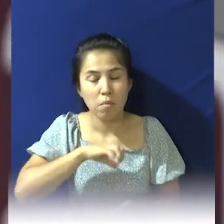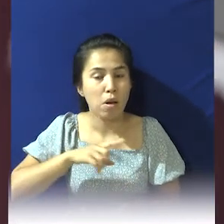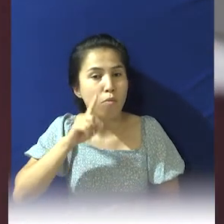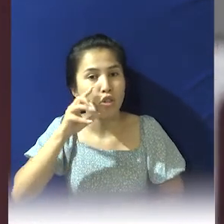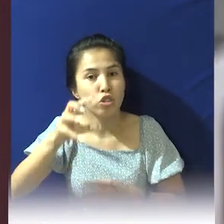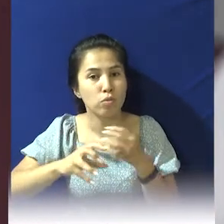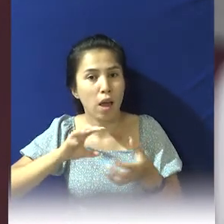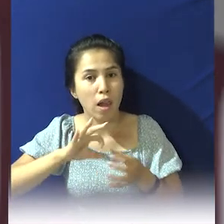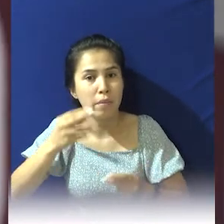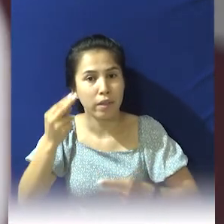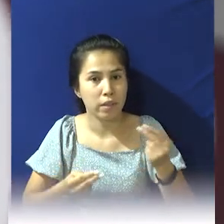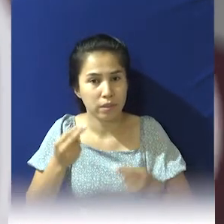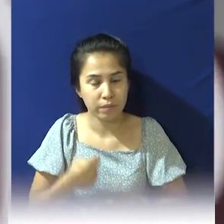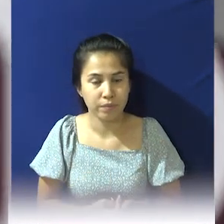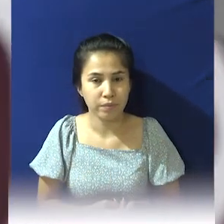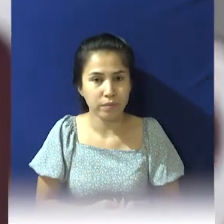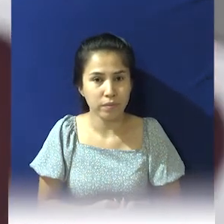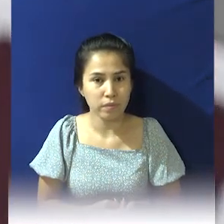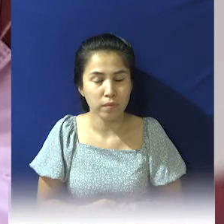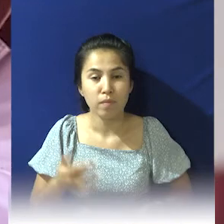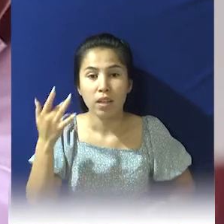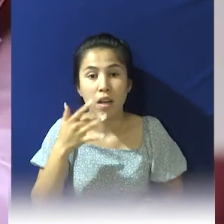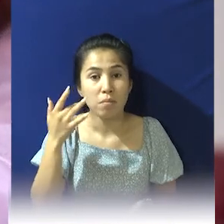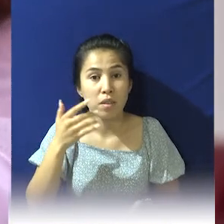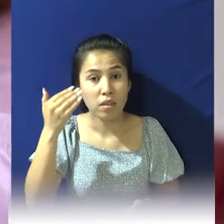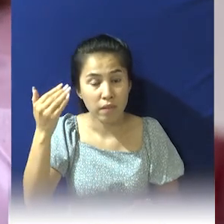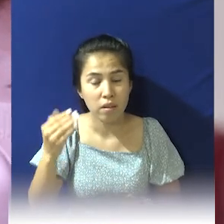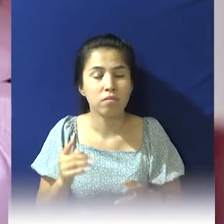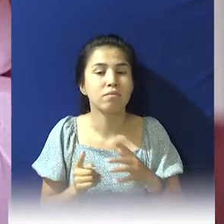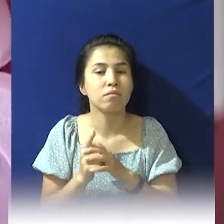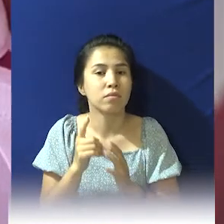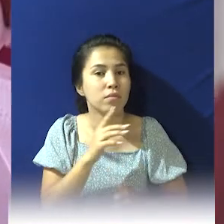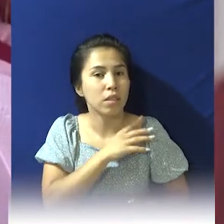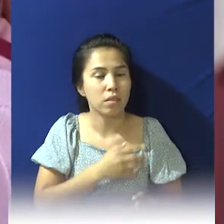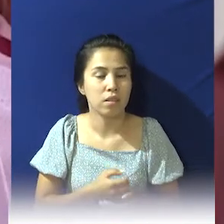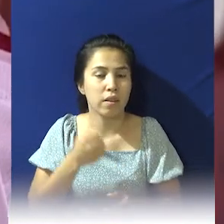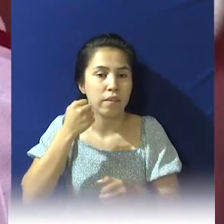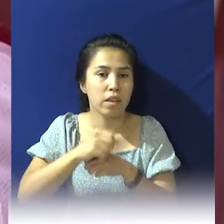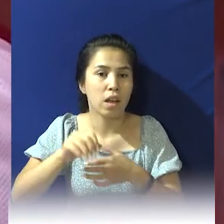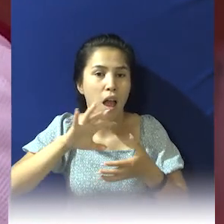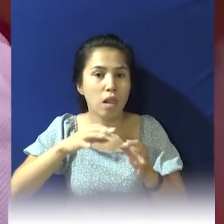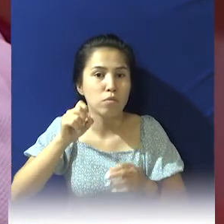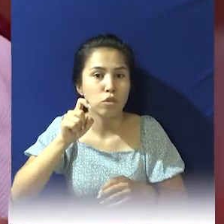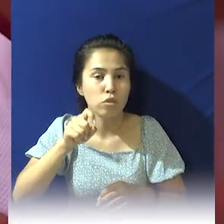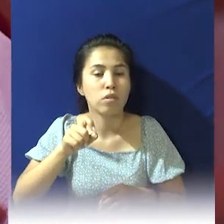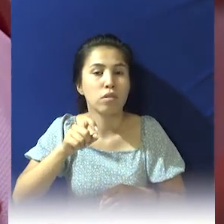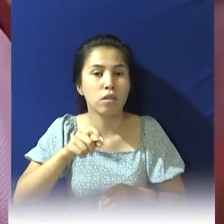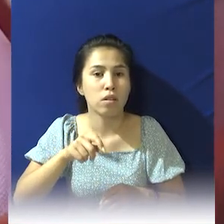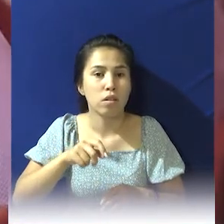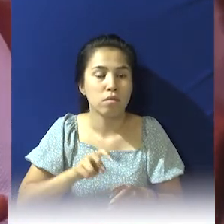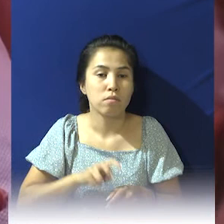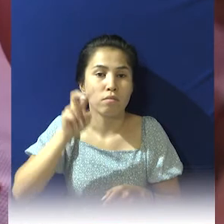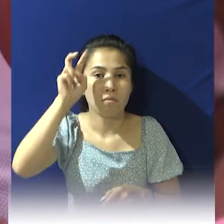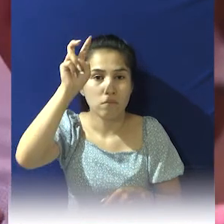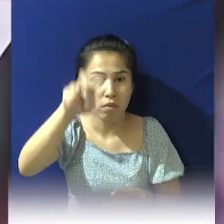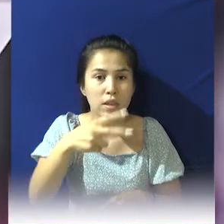став третьей в списке самых молодых чемпионов Олимпийских игр. Рекорд принадлежит американке Марджори Гистринг, выигравшей